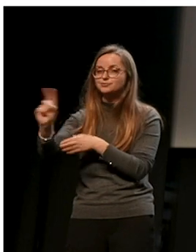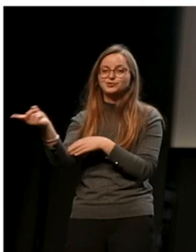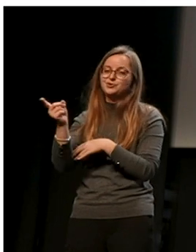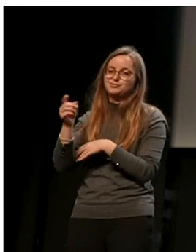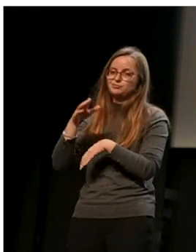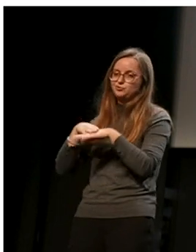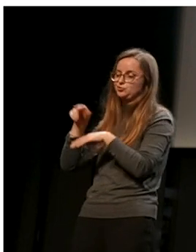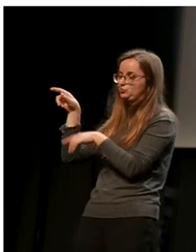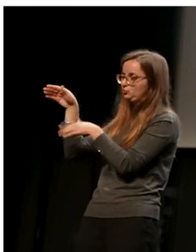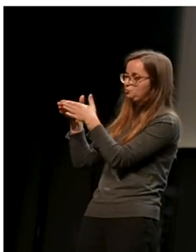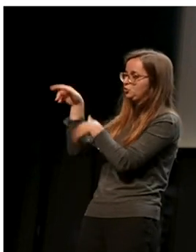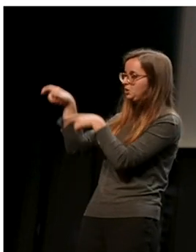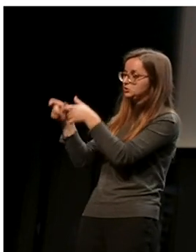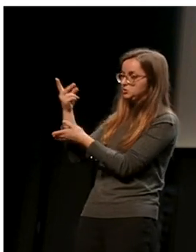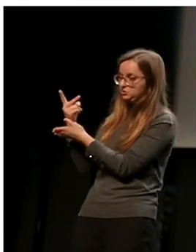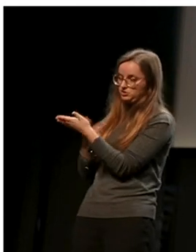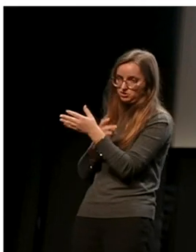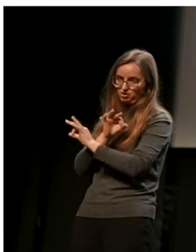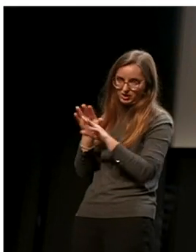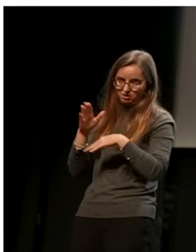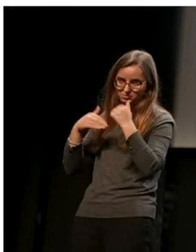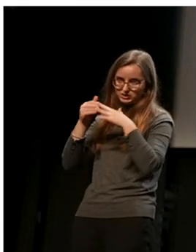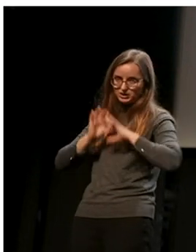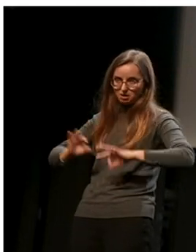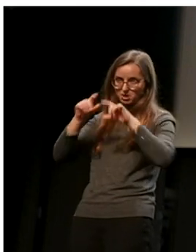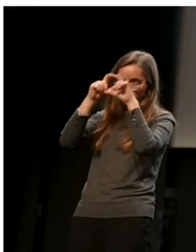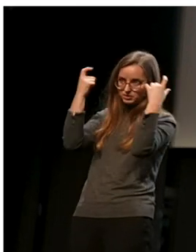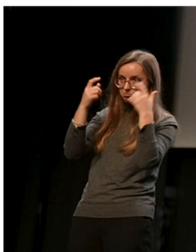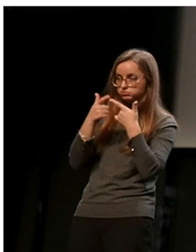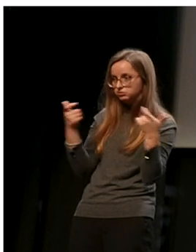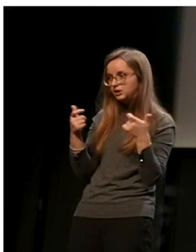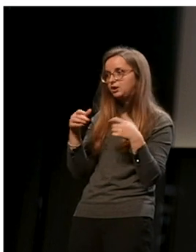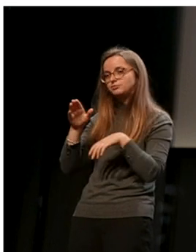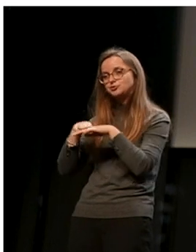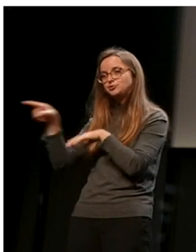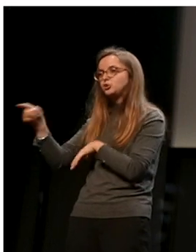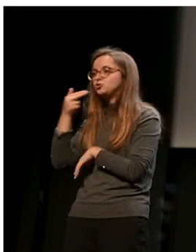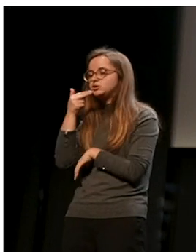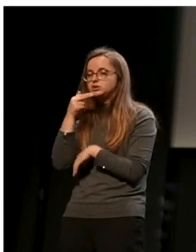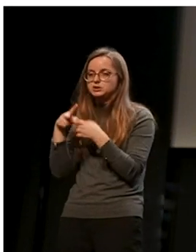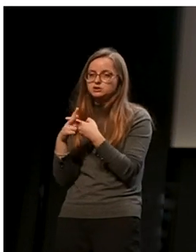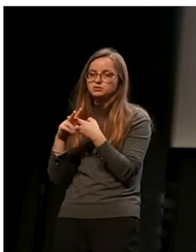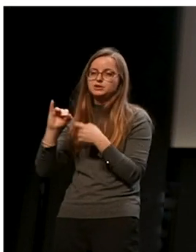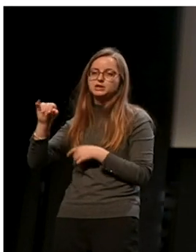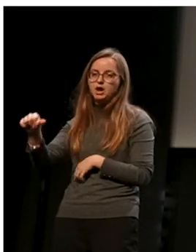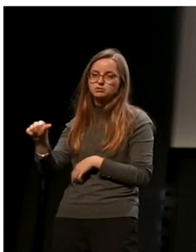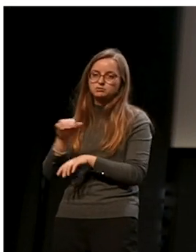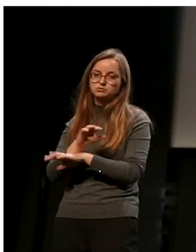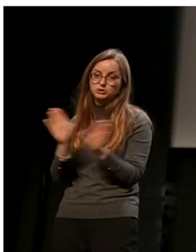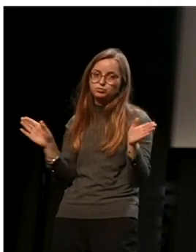illustrateurs et qui vont juste générer des images comme ça et qui vont s'en satisfaire. Et ces